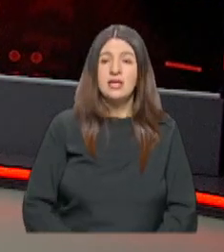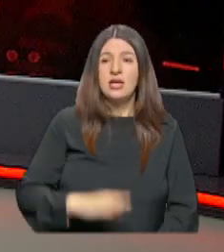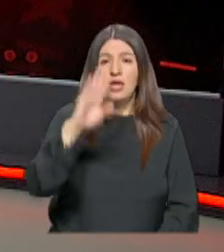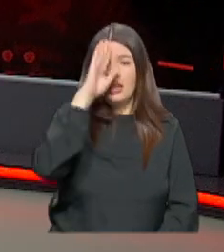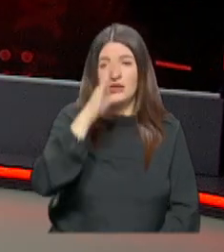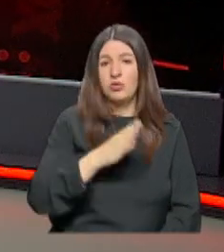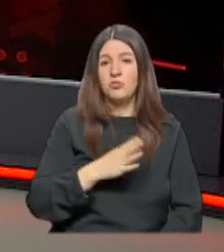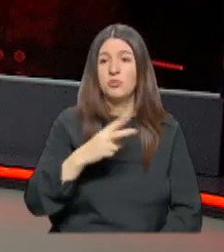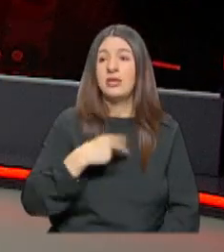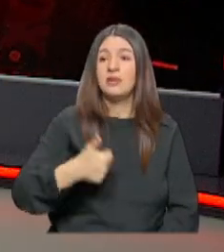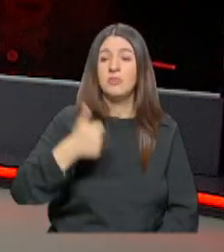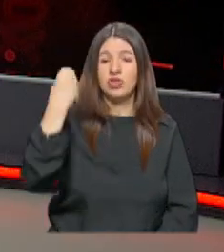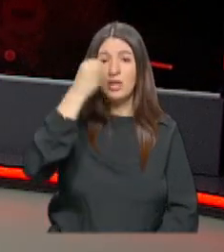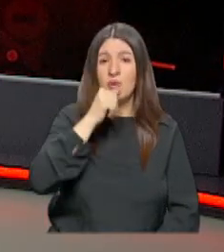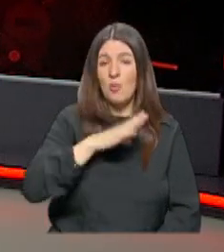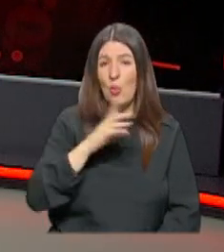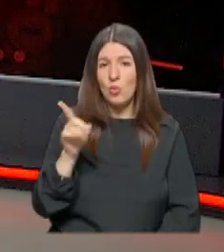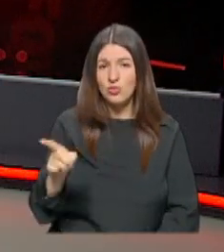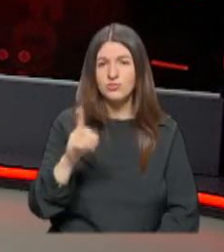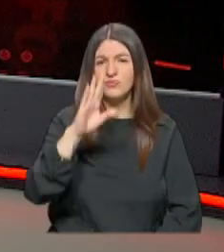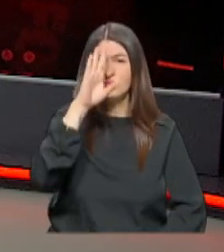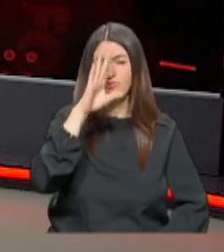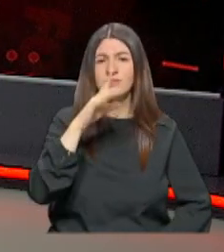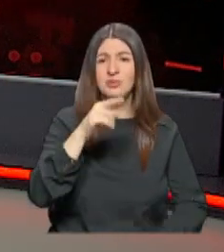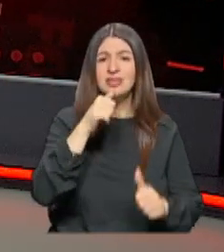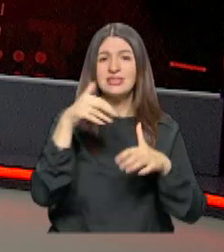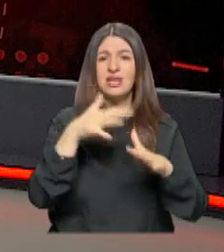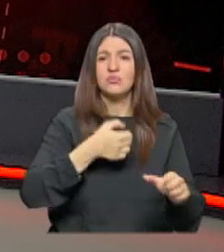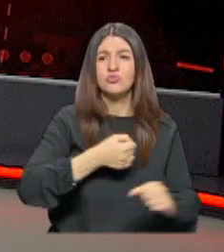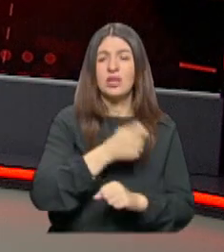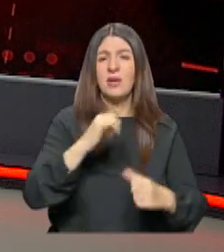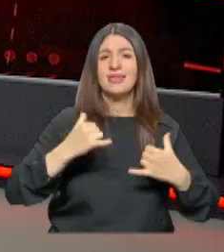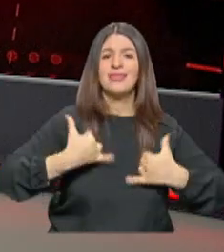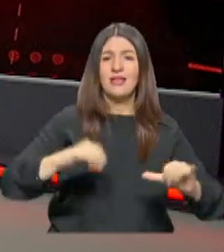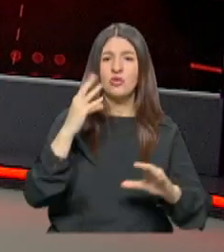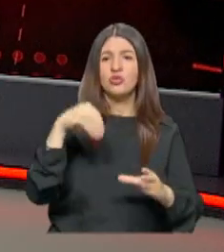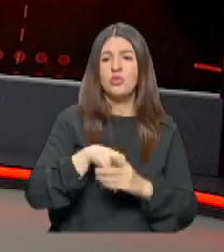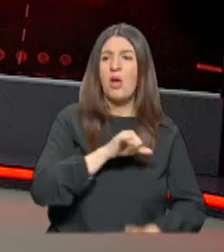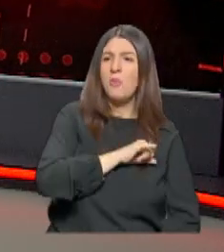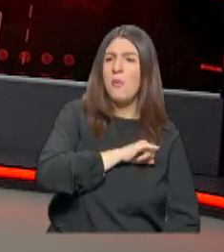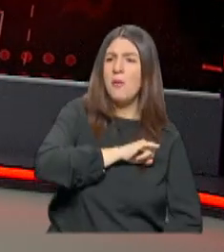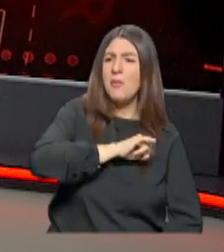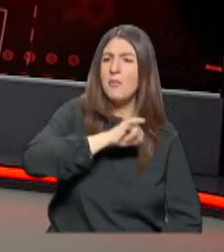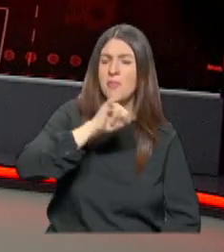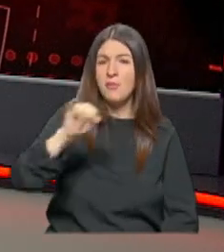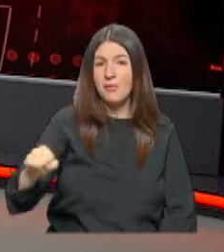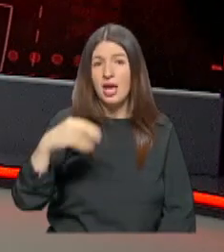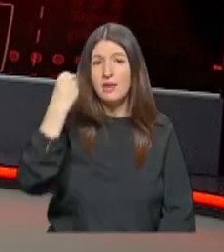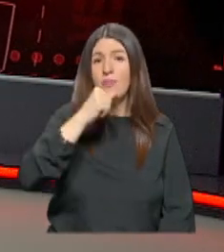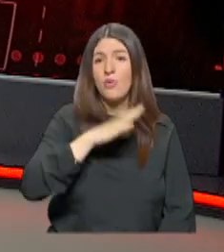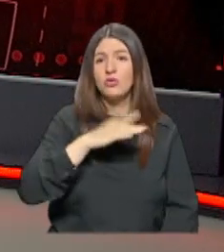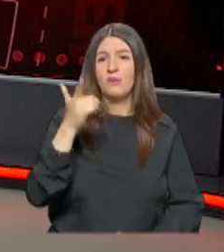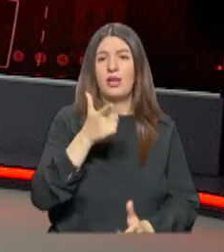İstanbul Büyükşehir Belediye Başkanı Ekrem İmamoğlu İstanbul selle mücadele ederken tatilde olduğu için çok eleştirilmişti.